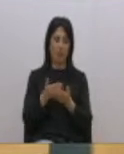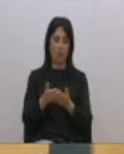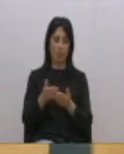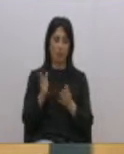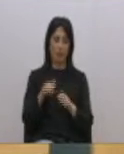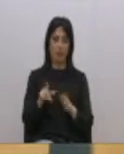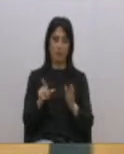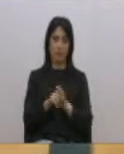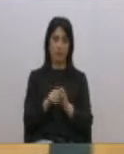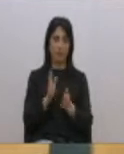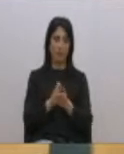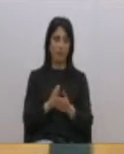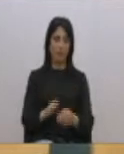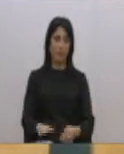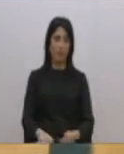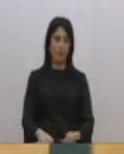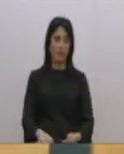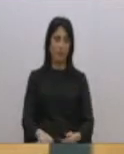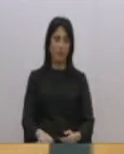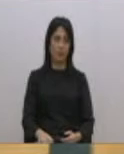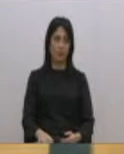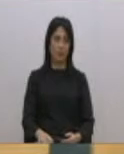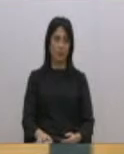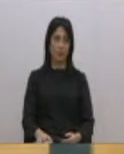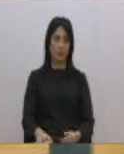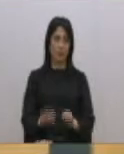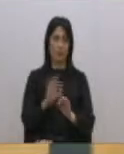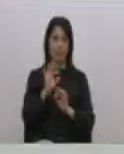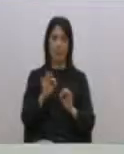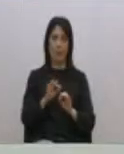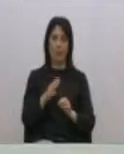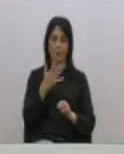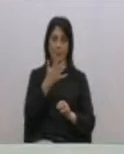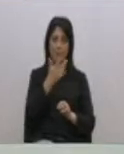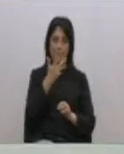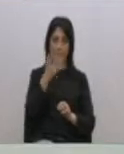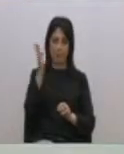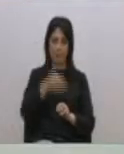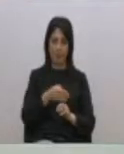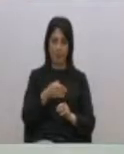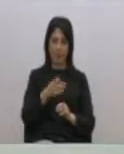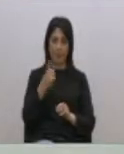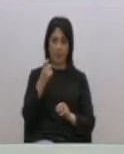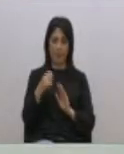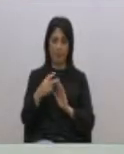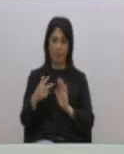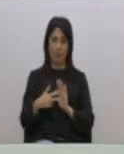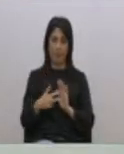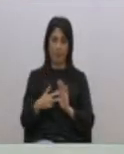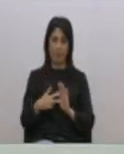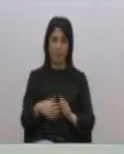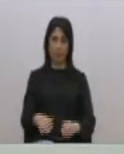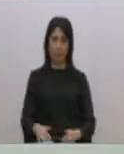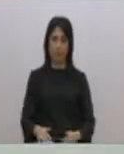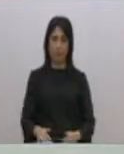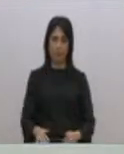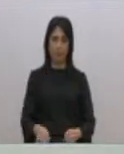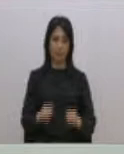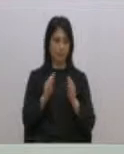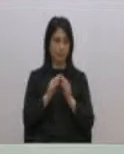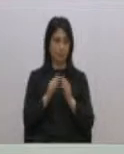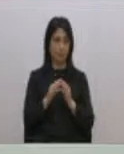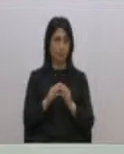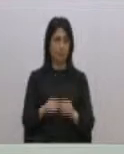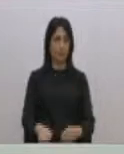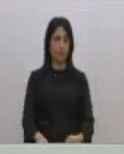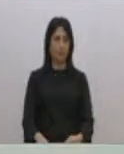ისედაც ახლავს კანონპროექტს. Și bătoanul proiectului 53 puncte, regulamentul 118 muhle. Arari